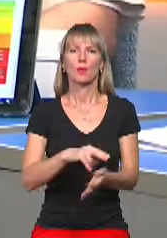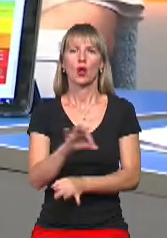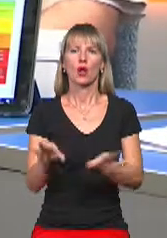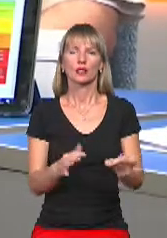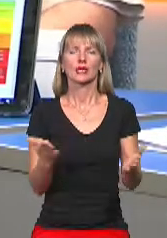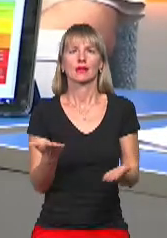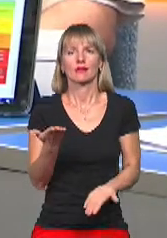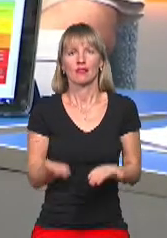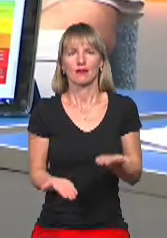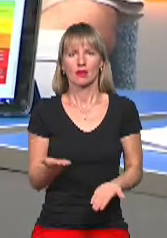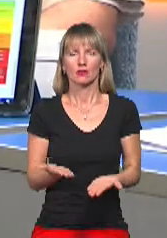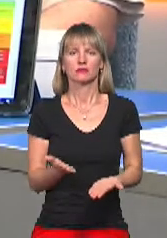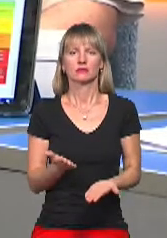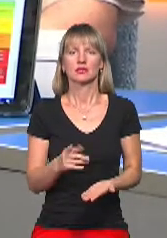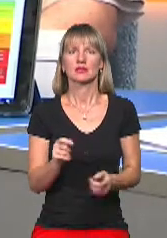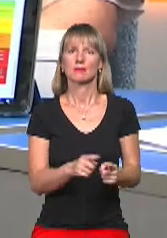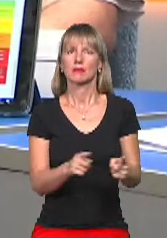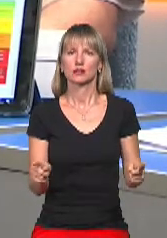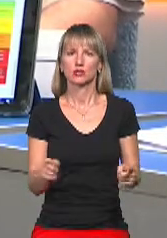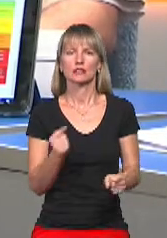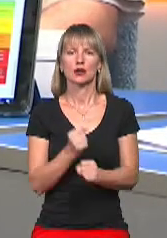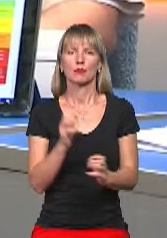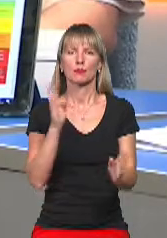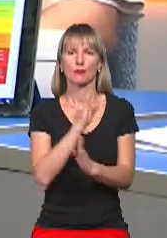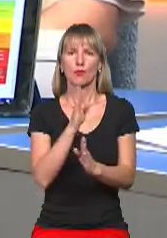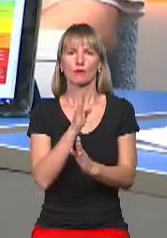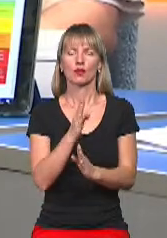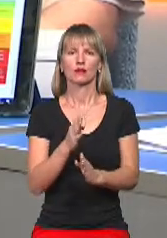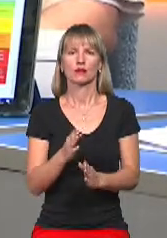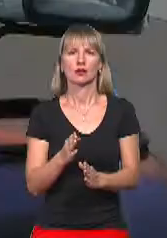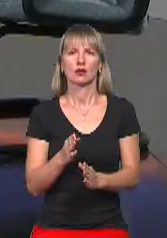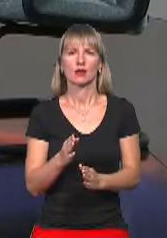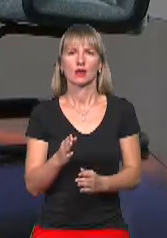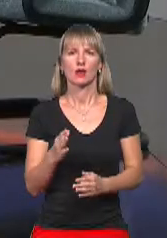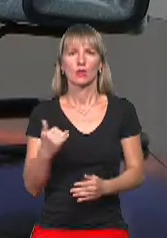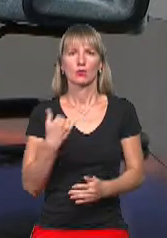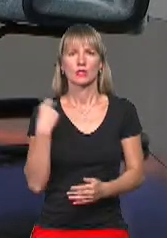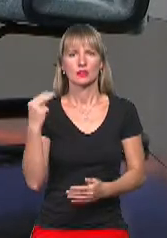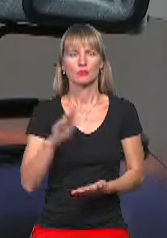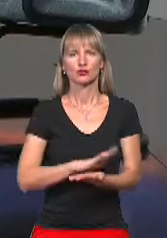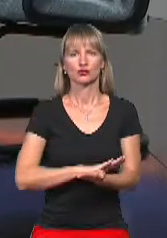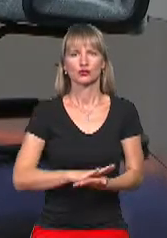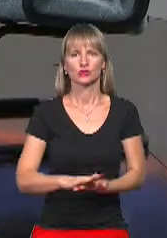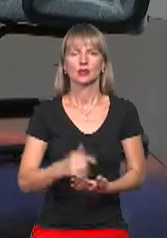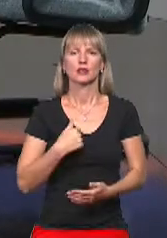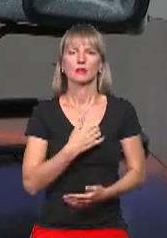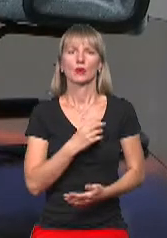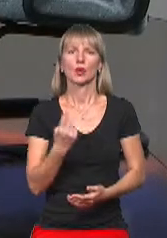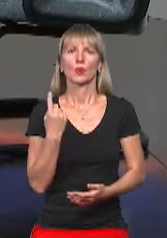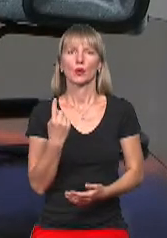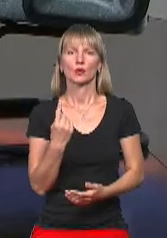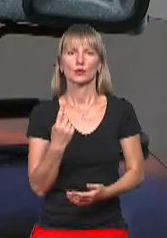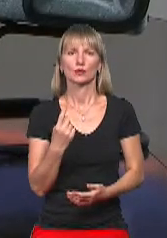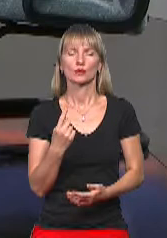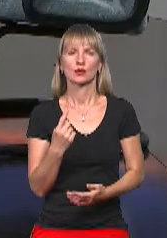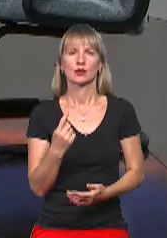які, ймовірно, за певний час зроблять повітря в містах Східної України, ну, зокрема в Запоріжжі, чистим. Я хотіла